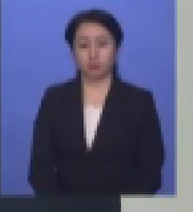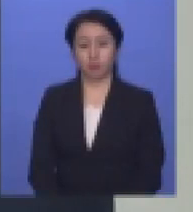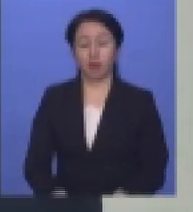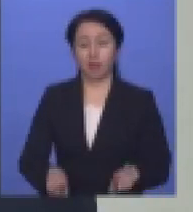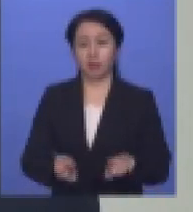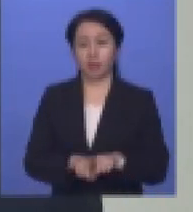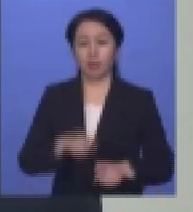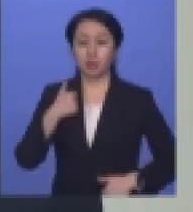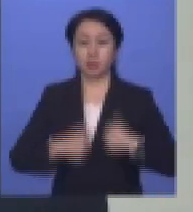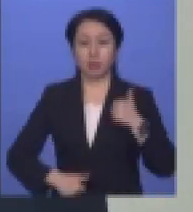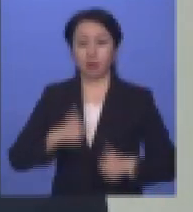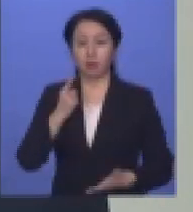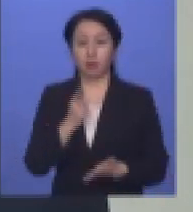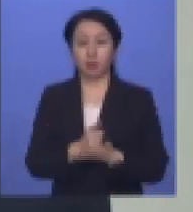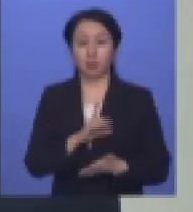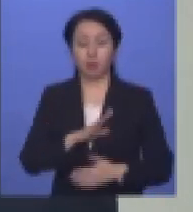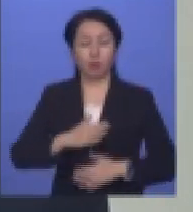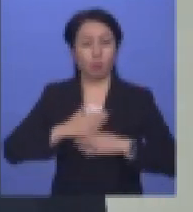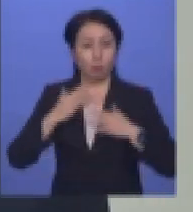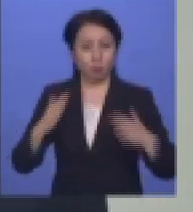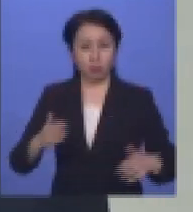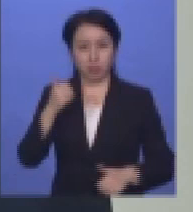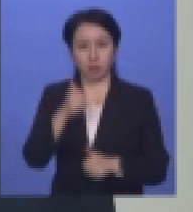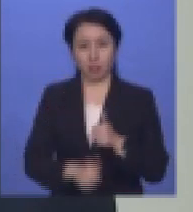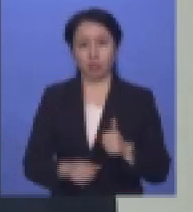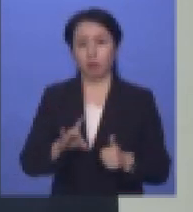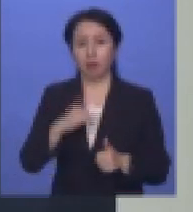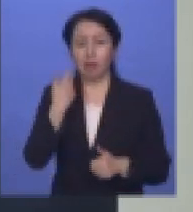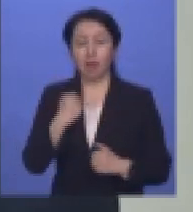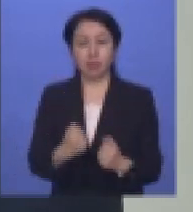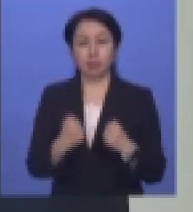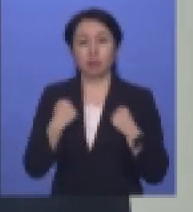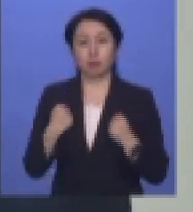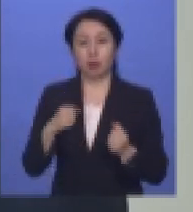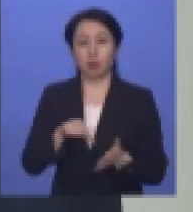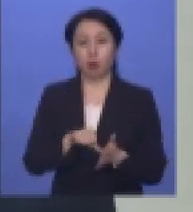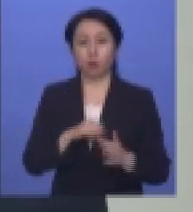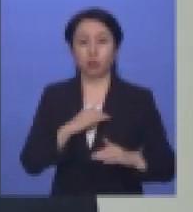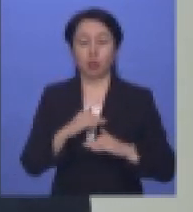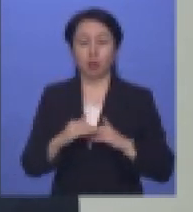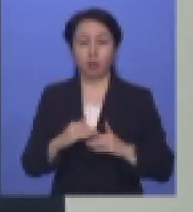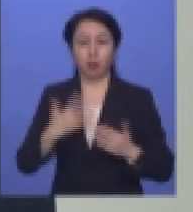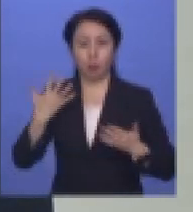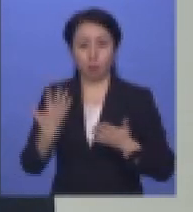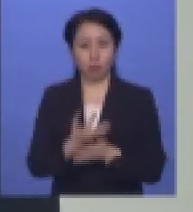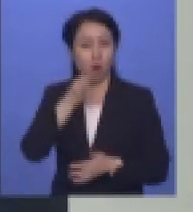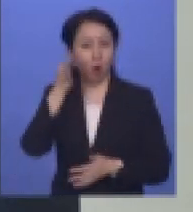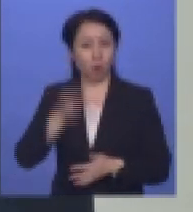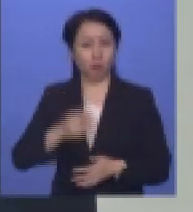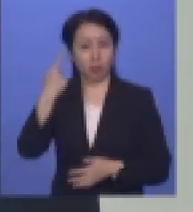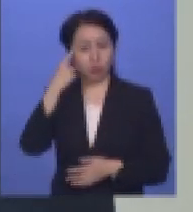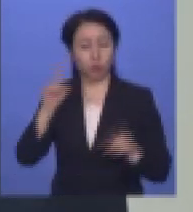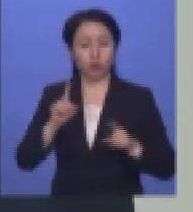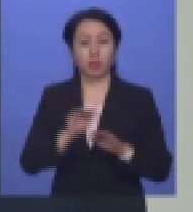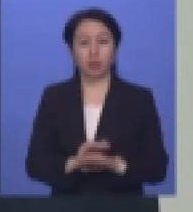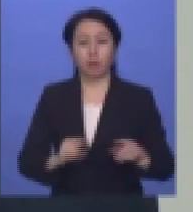Таких соревнований должно проводиться гораздо больше, ведь с каждым разом, когда спортсмен выходит на ковер, он получает все больше опыта. Я думаю, что эти